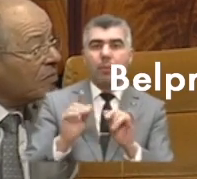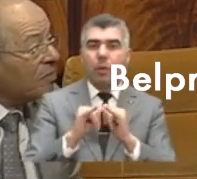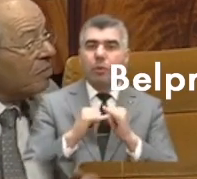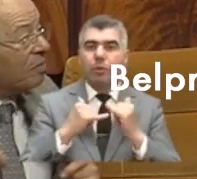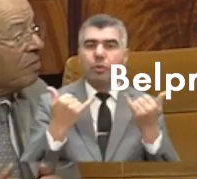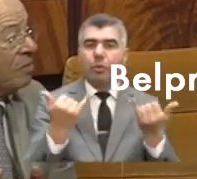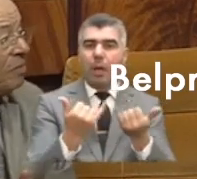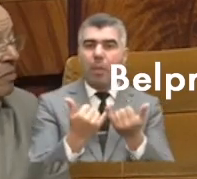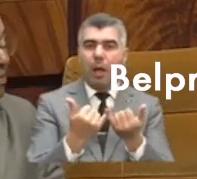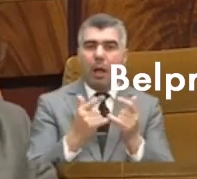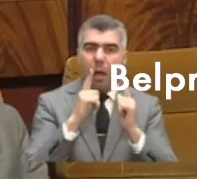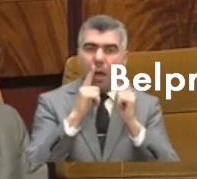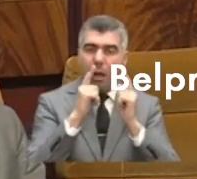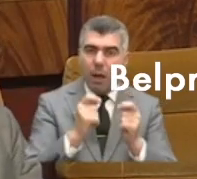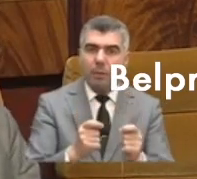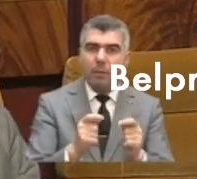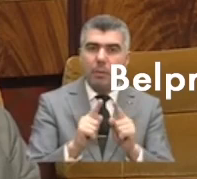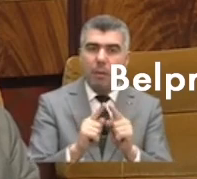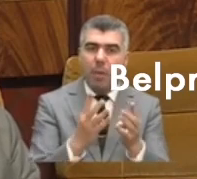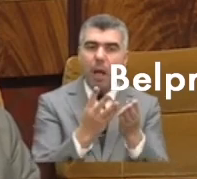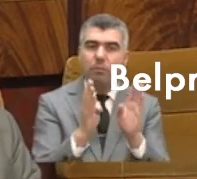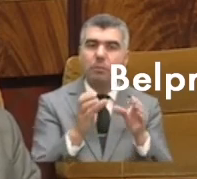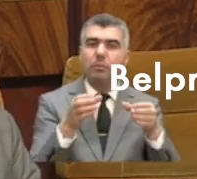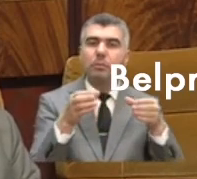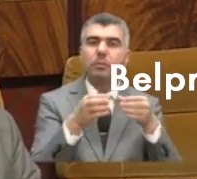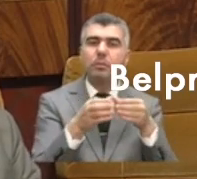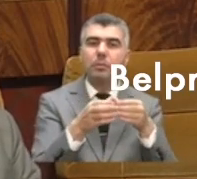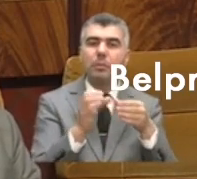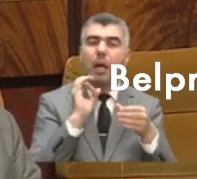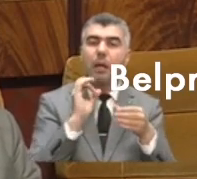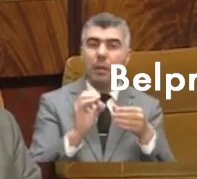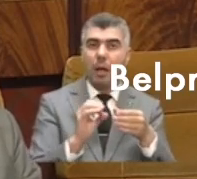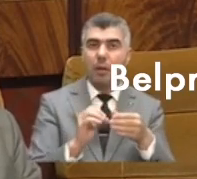ديال التتبع اللي كتكون فيها الوكاله ممثله من طرفكم،